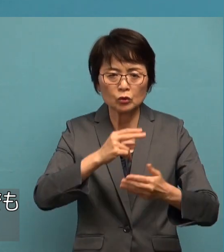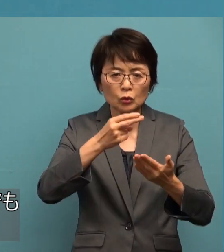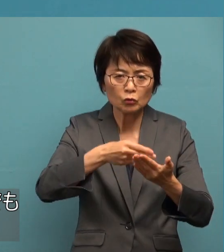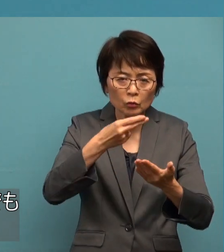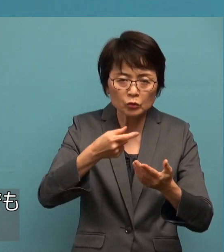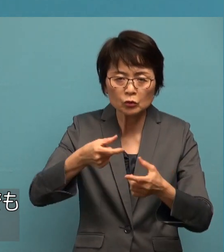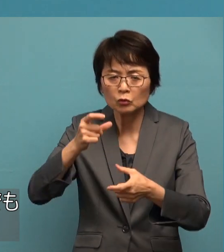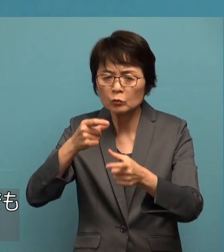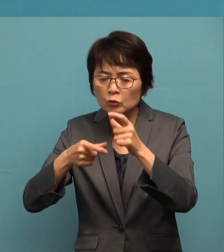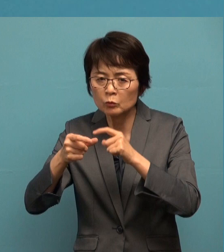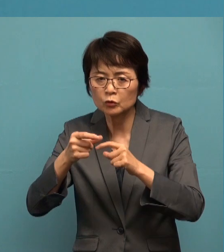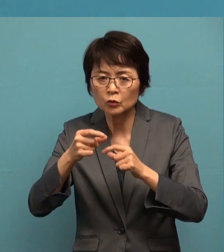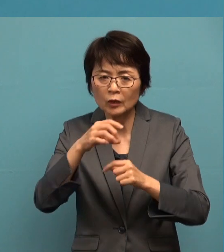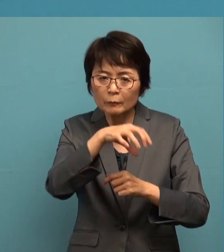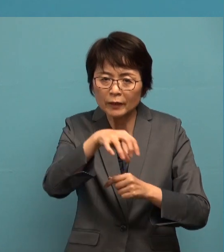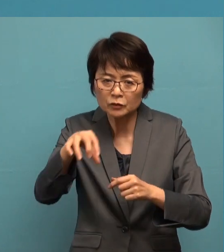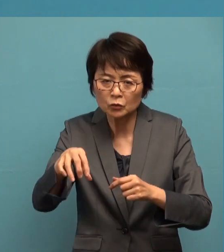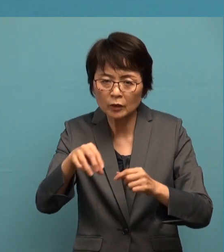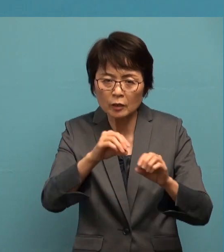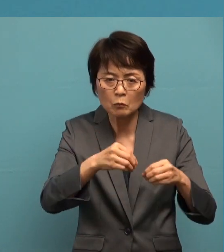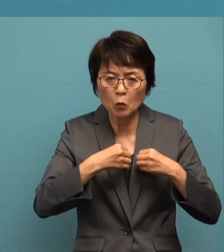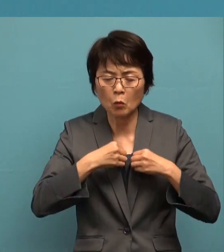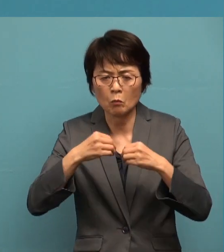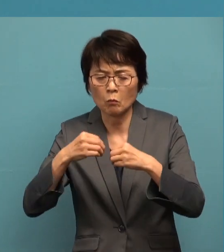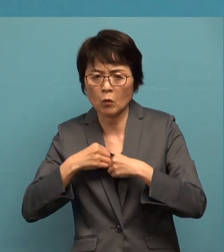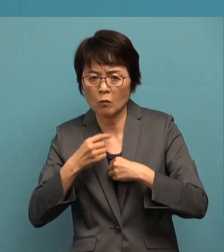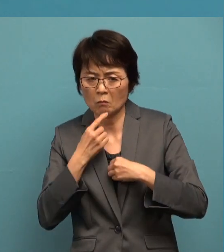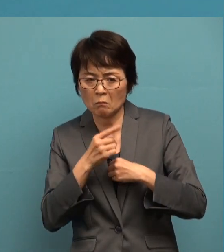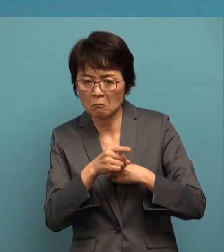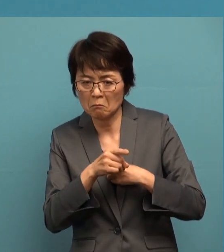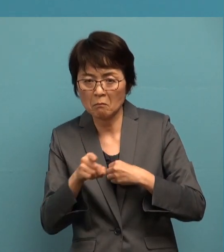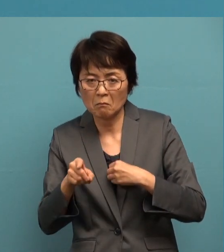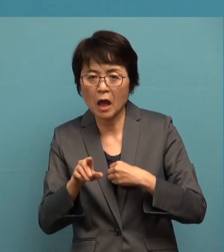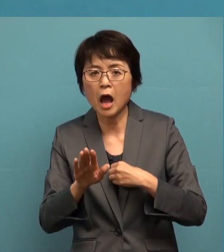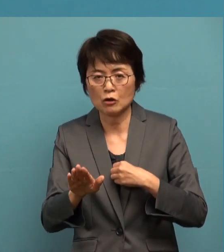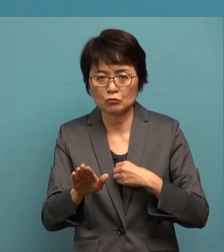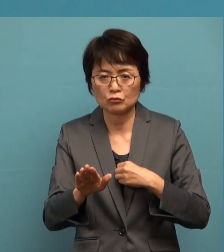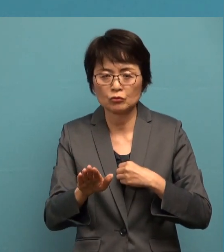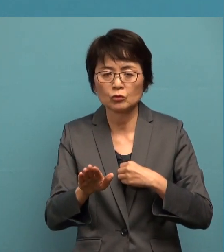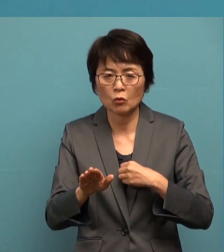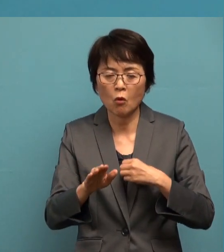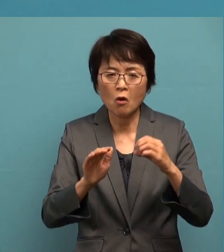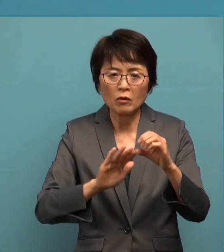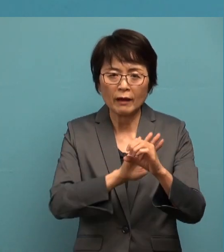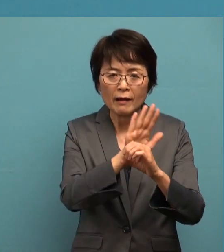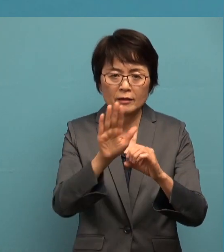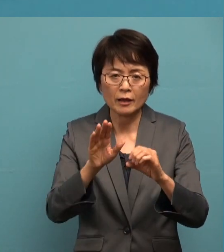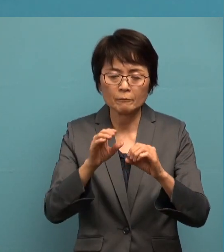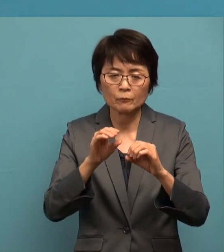を疑われております。新型コロナウイルスの感染拡大防止のため、